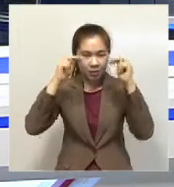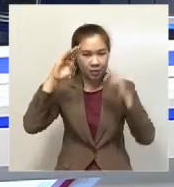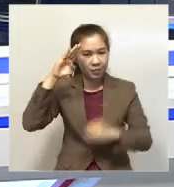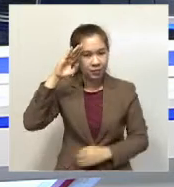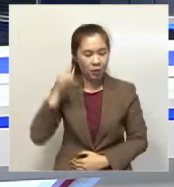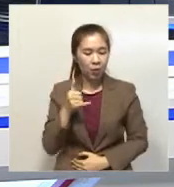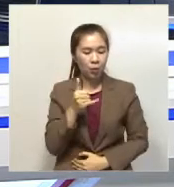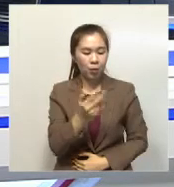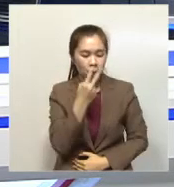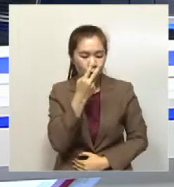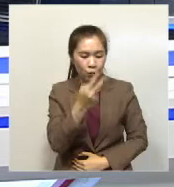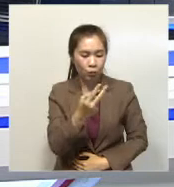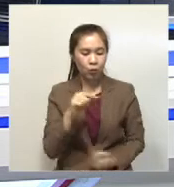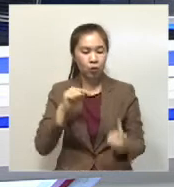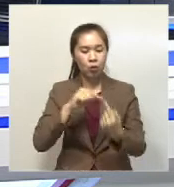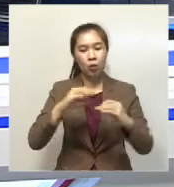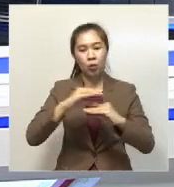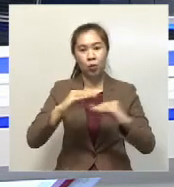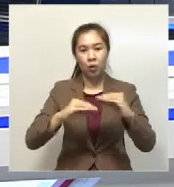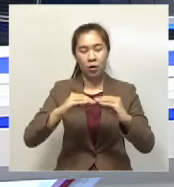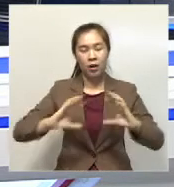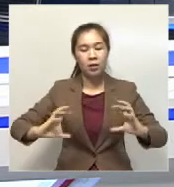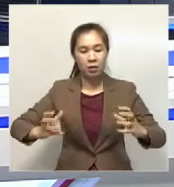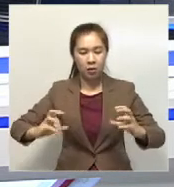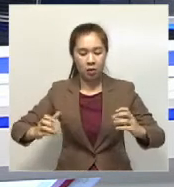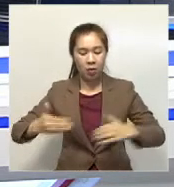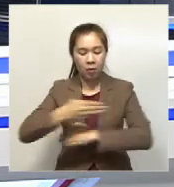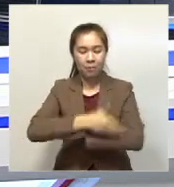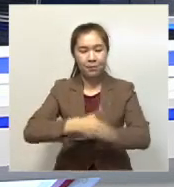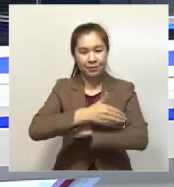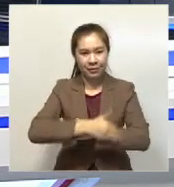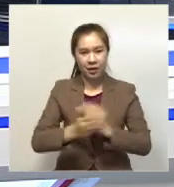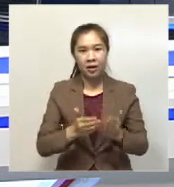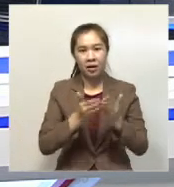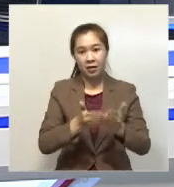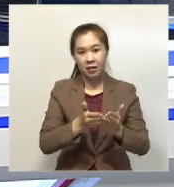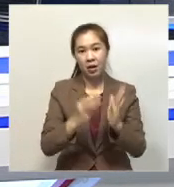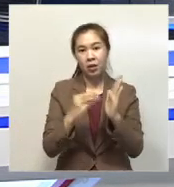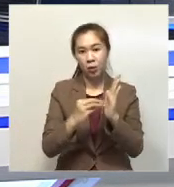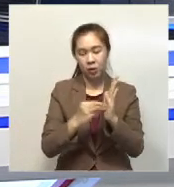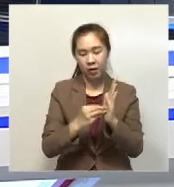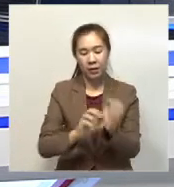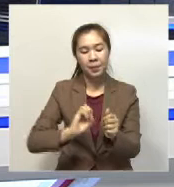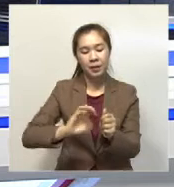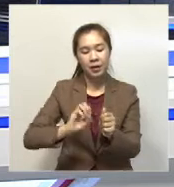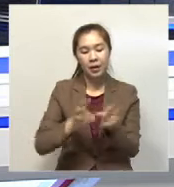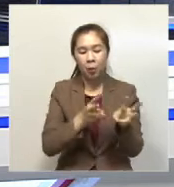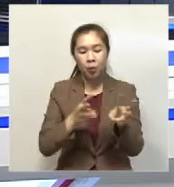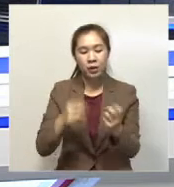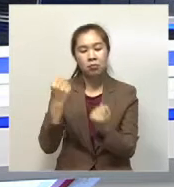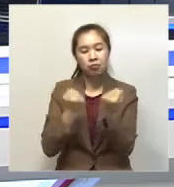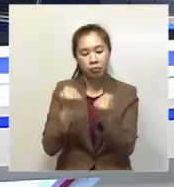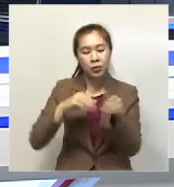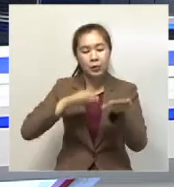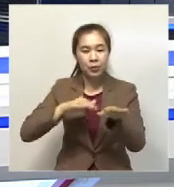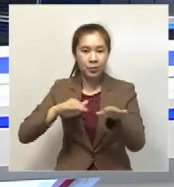ที่ตรวจราชการในโครงการล้อรางเรือของกรุงเทพมหานครแล้วก็แนะนำการแก้ไขปัญหาการจราจรด้วยน